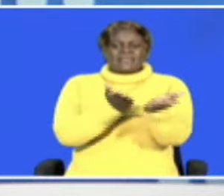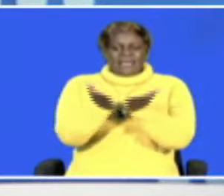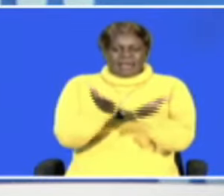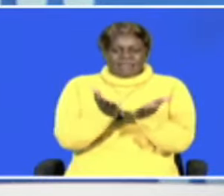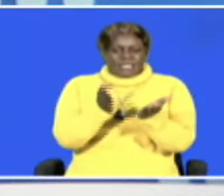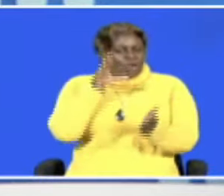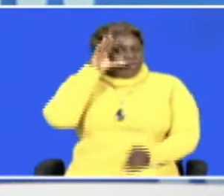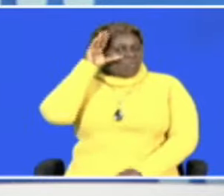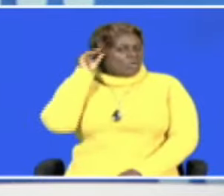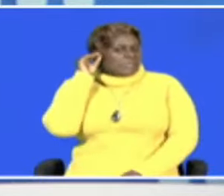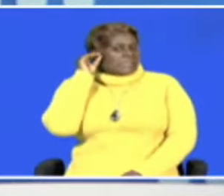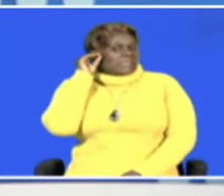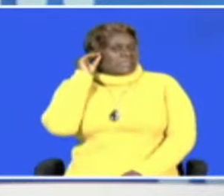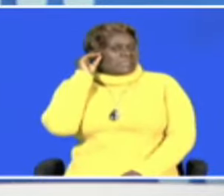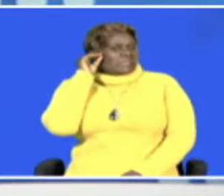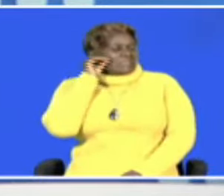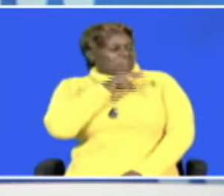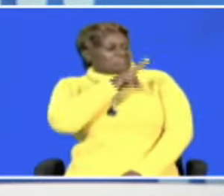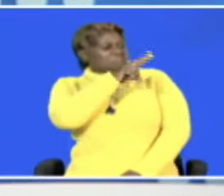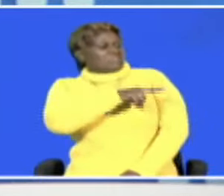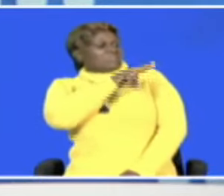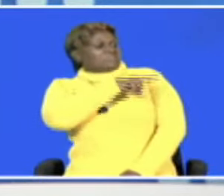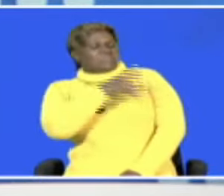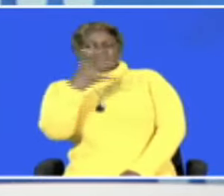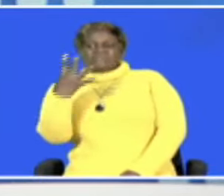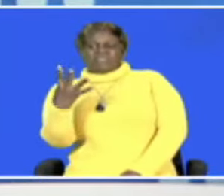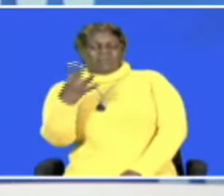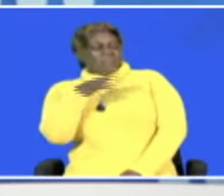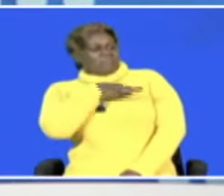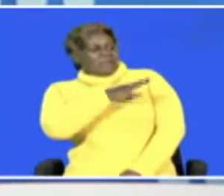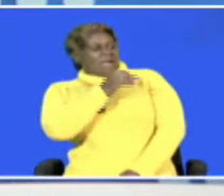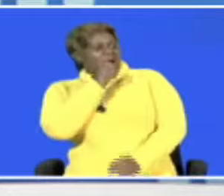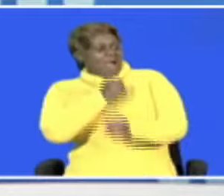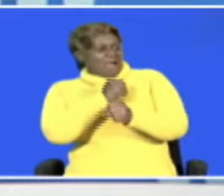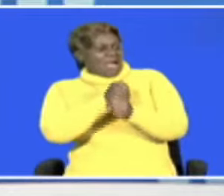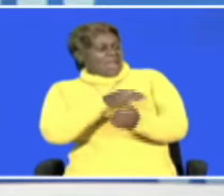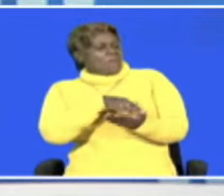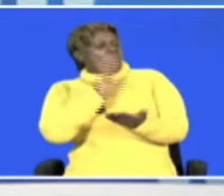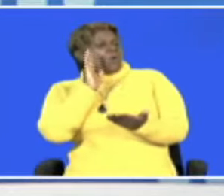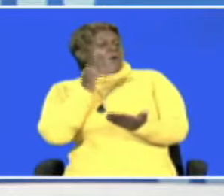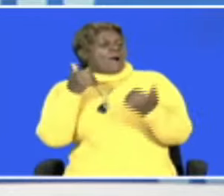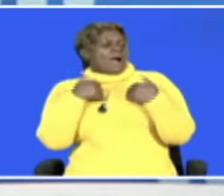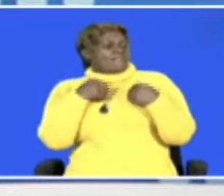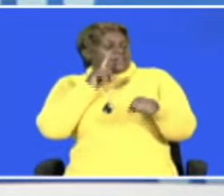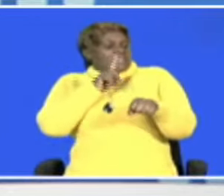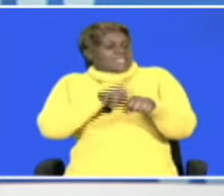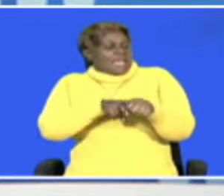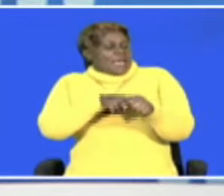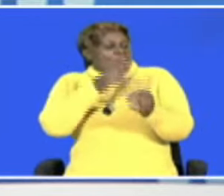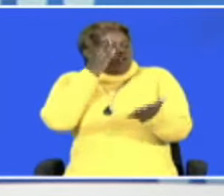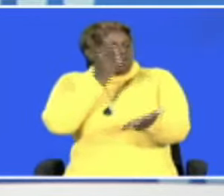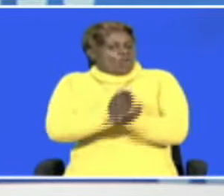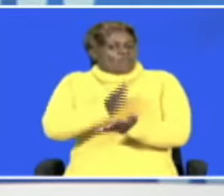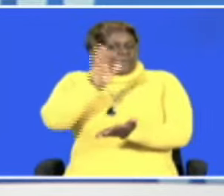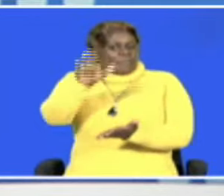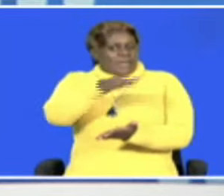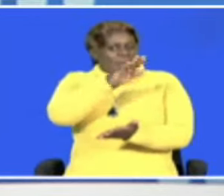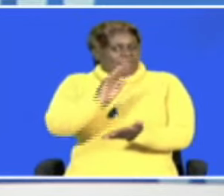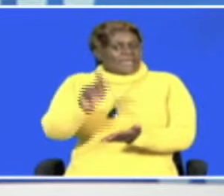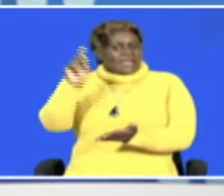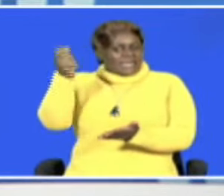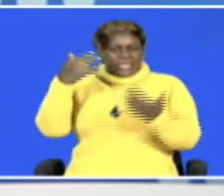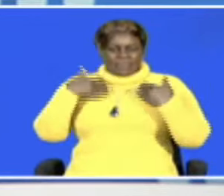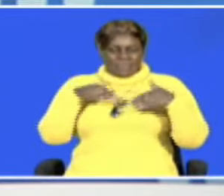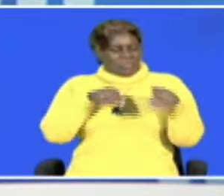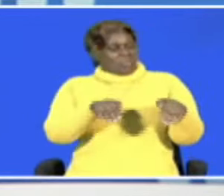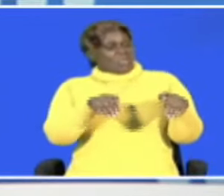Kuria ameonekana kuwadhihaki wanne hao, anaosema wana kibarua cha ziada pindi tu watakapoidhinishwa na bunge, na Wakenya